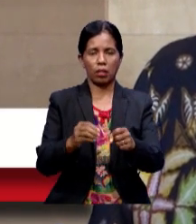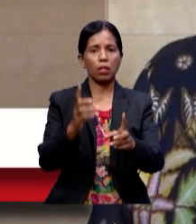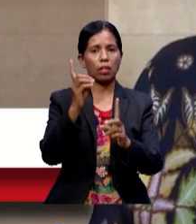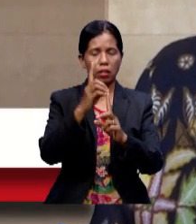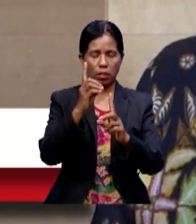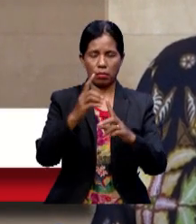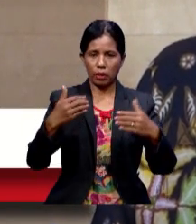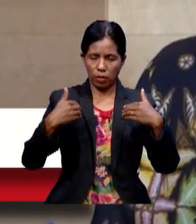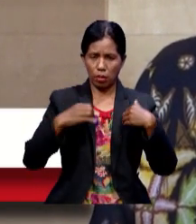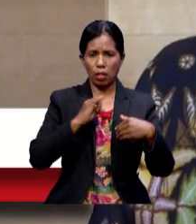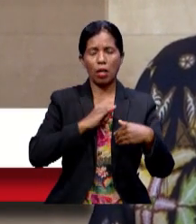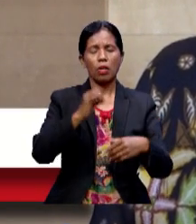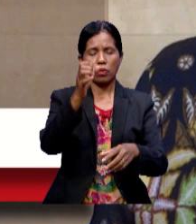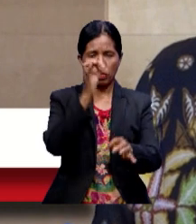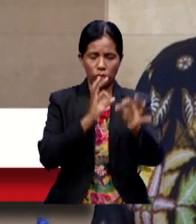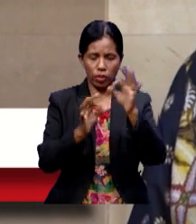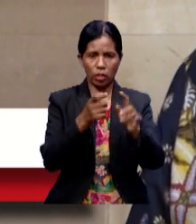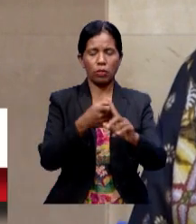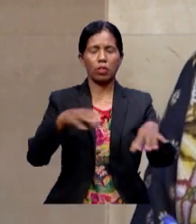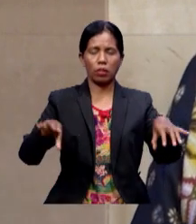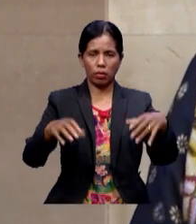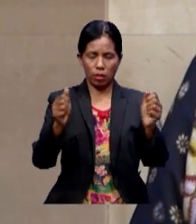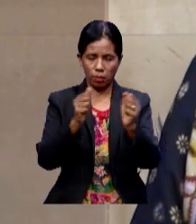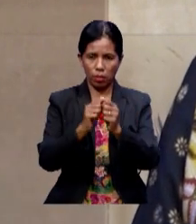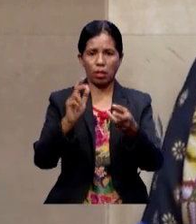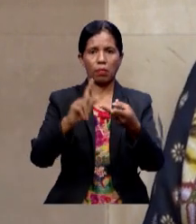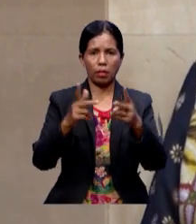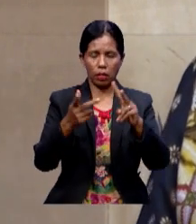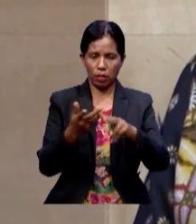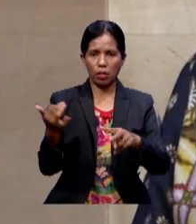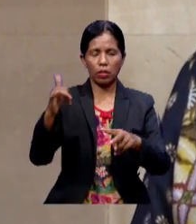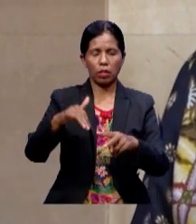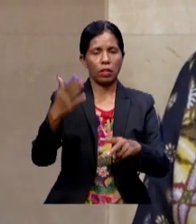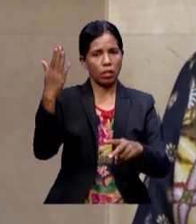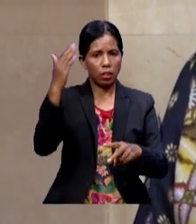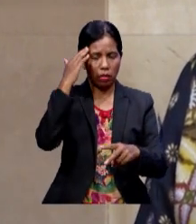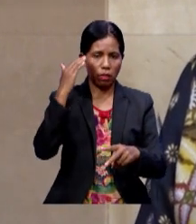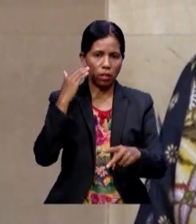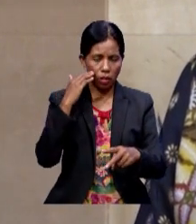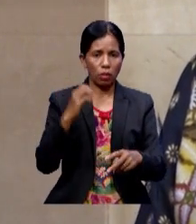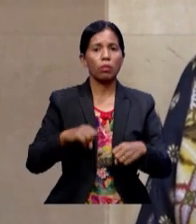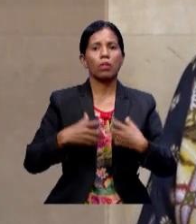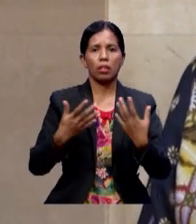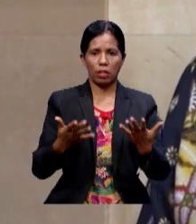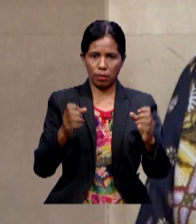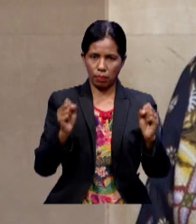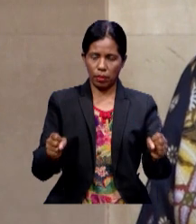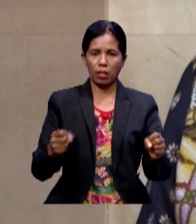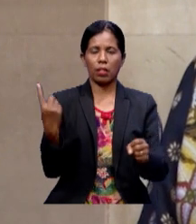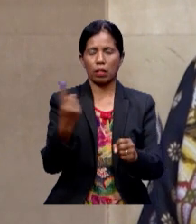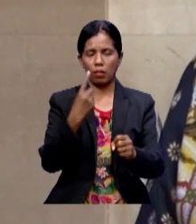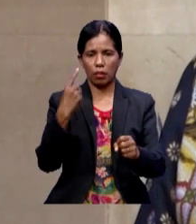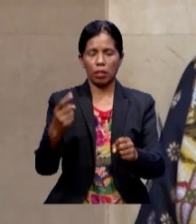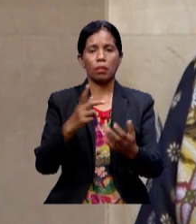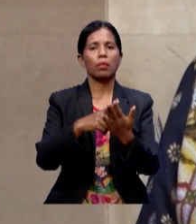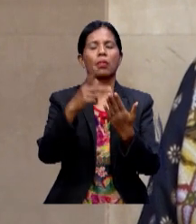이하마베 아우피어 서비스 아무토 코 파르세루 파르테 네베 마카 렐레반티 아시 아순투 이다네 바로 인사벨 나파티 만테인 프로그라마 데네